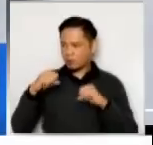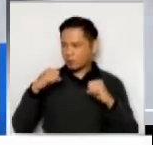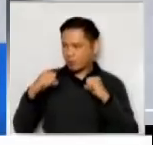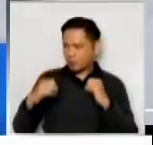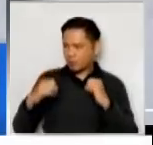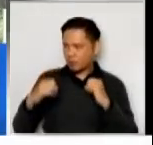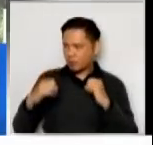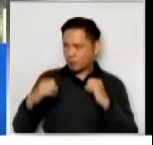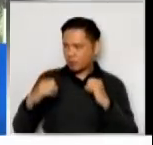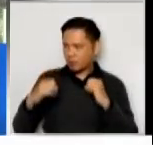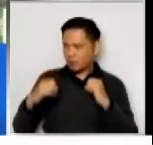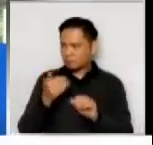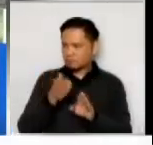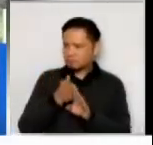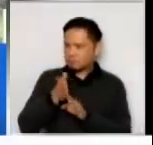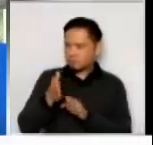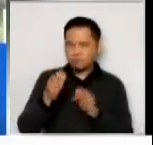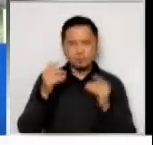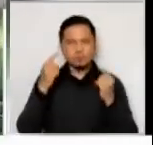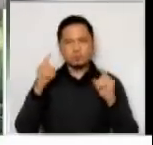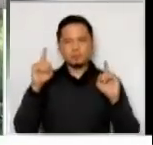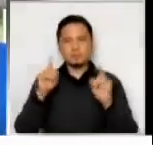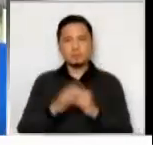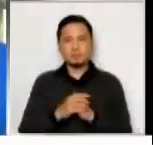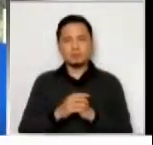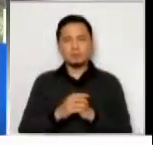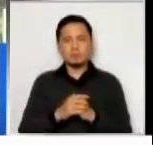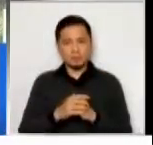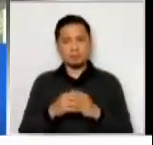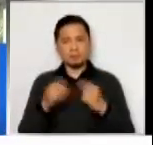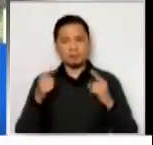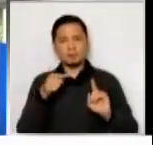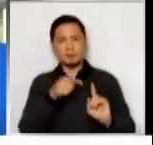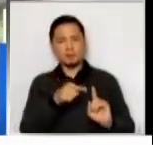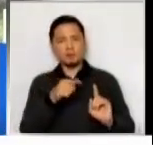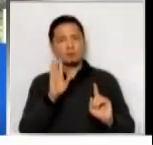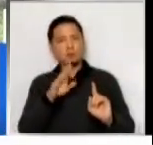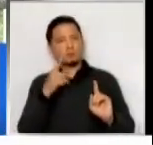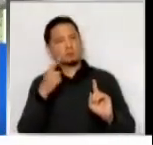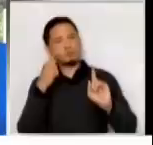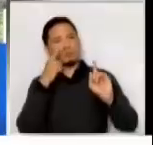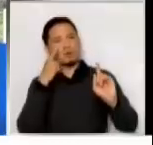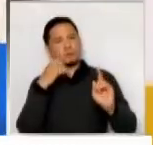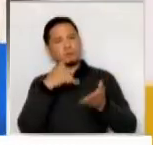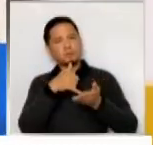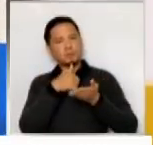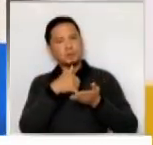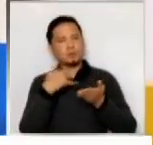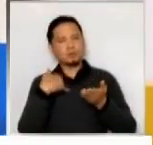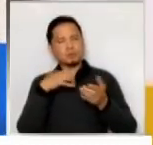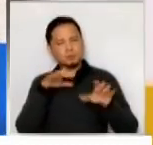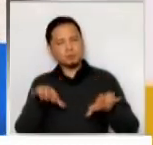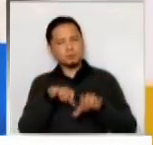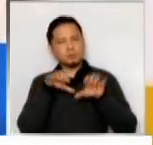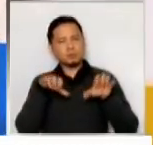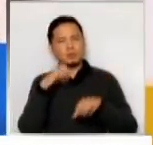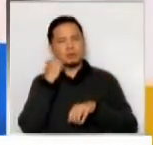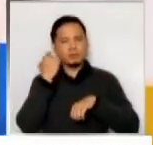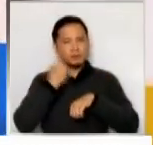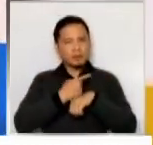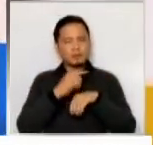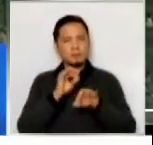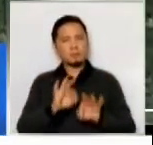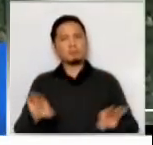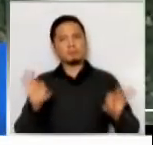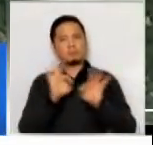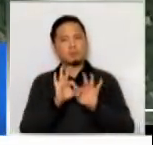mga atletang ito, isang hakbang papalapit sa inaasam nilang tropeyo. Dapat matuto ka araw-araw, imbitan mo yung alam kung anong alam mo